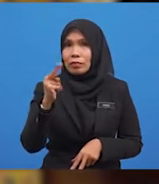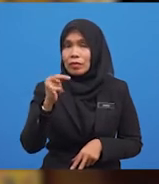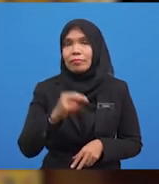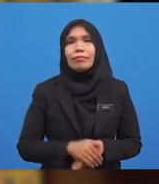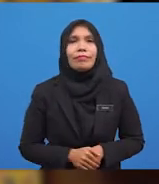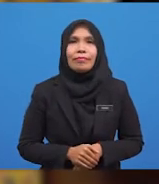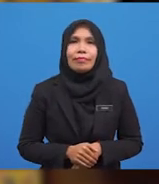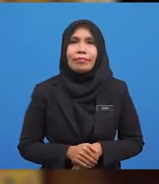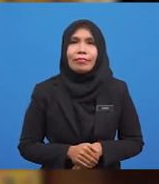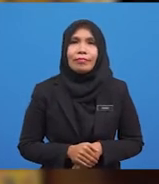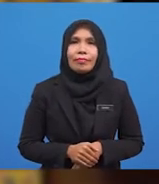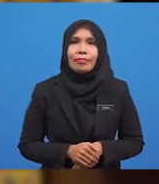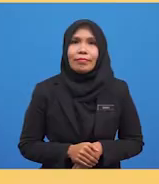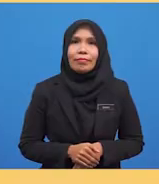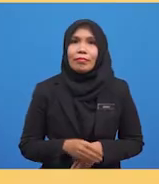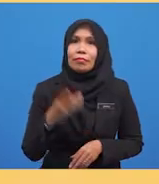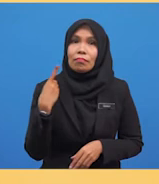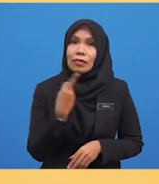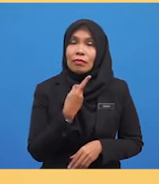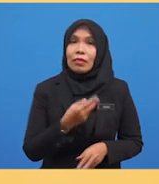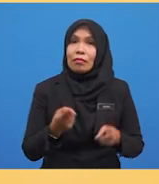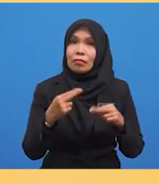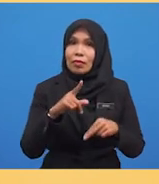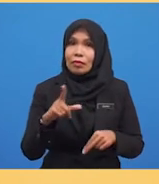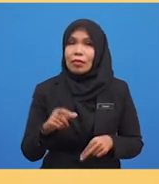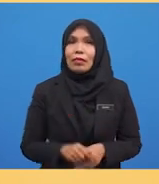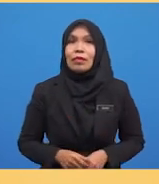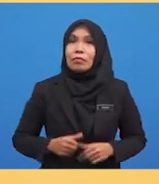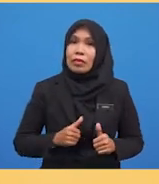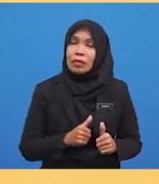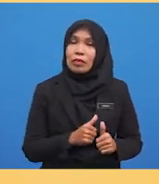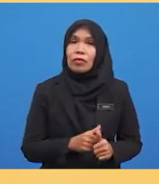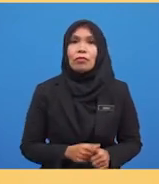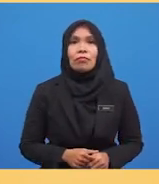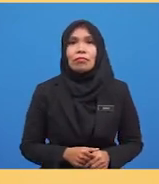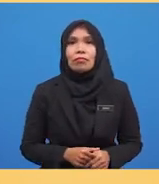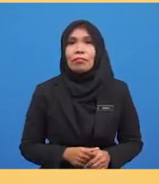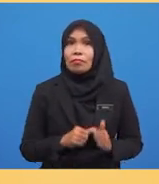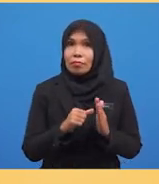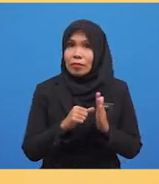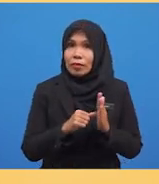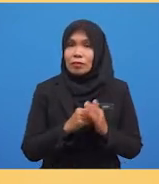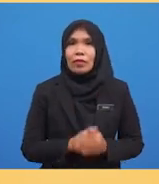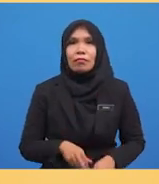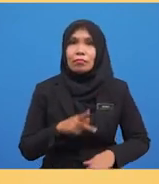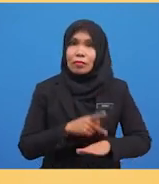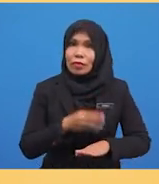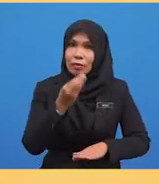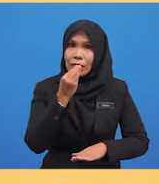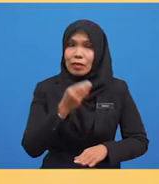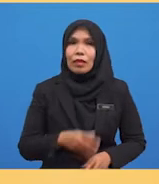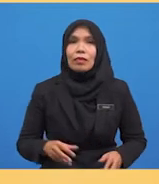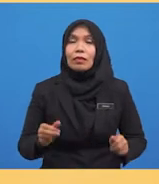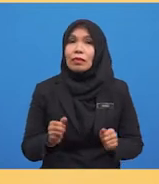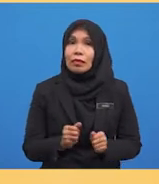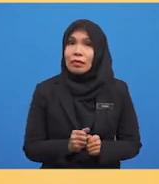daripada nilai tersebut ialah kita hendaklah mengikut peraturan ketika makan